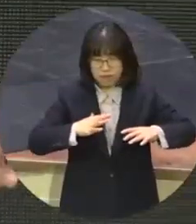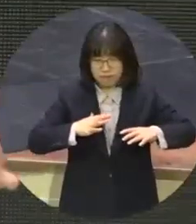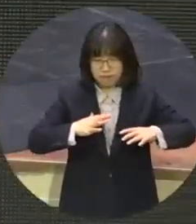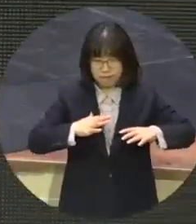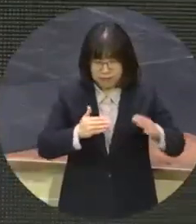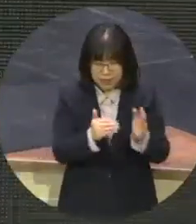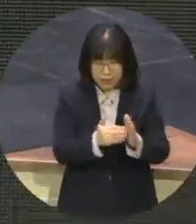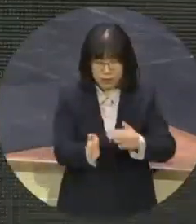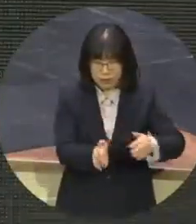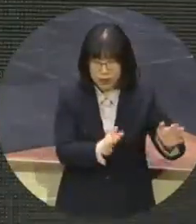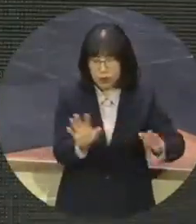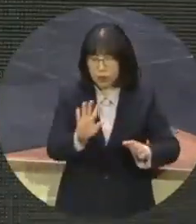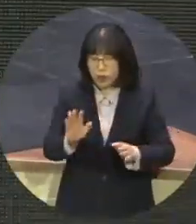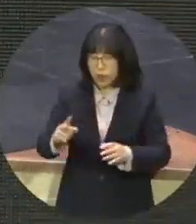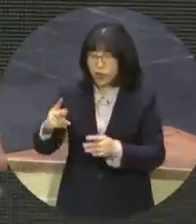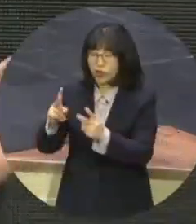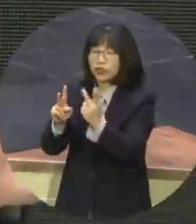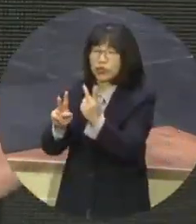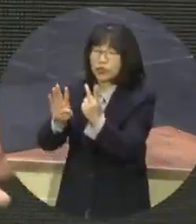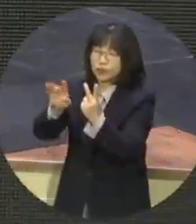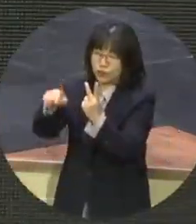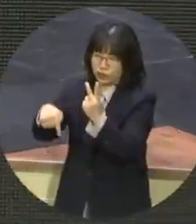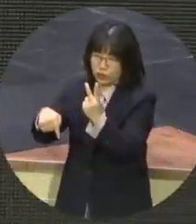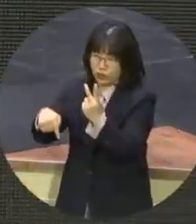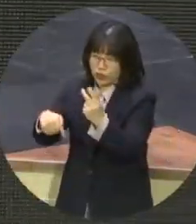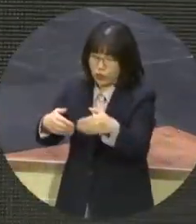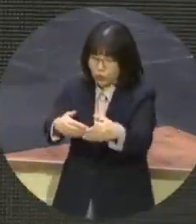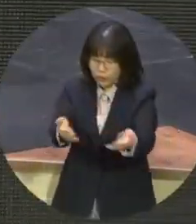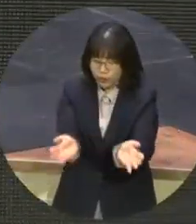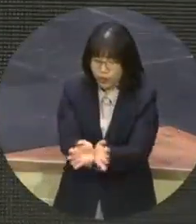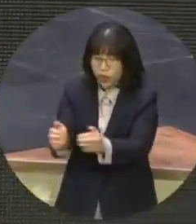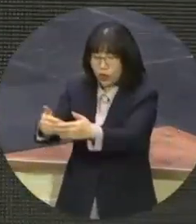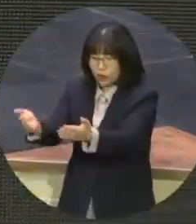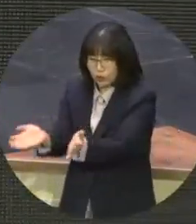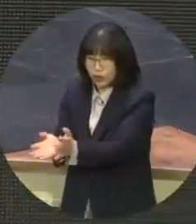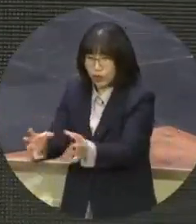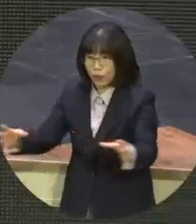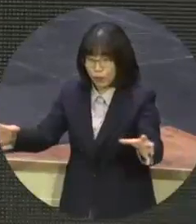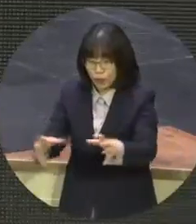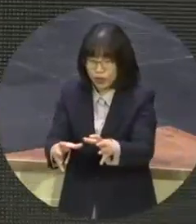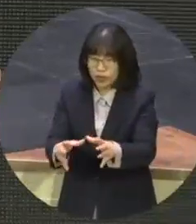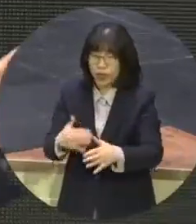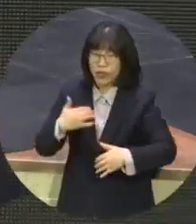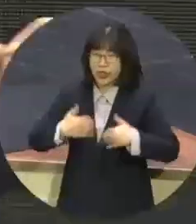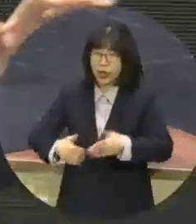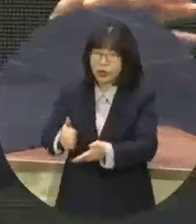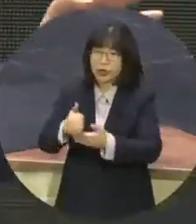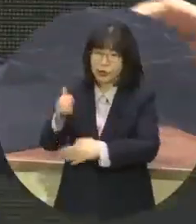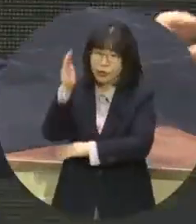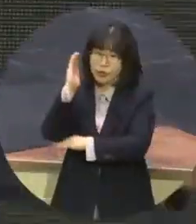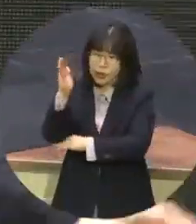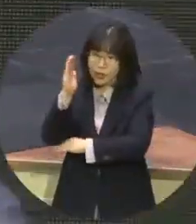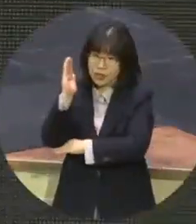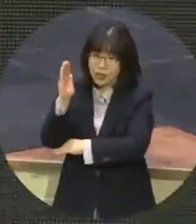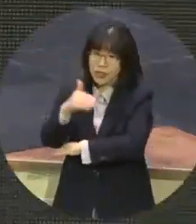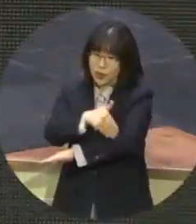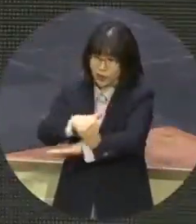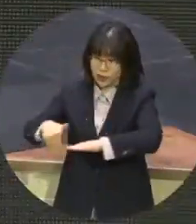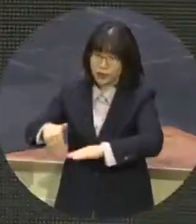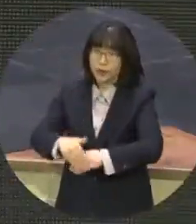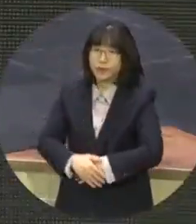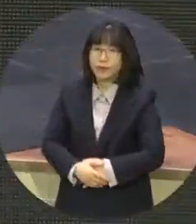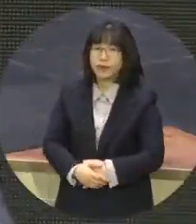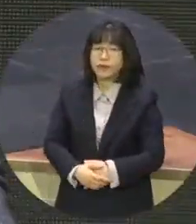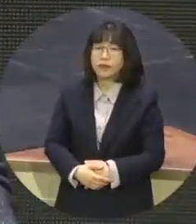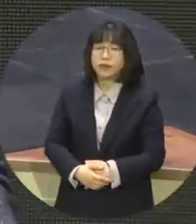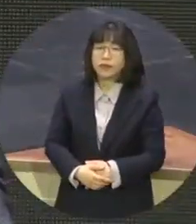행사를 끝나는 것이 아니라 다 부서별로 해서 이제 후속 사역이 진행이 됩니다. 그 다 기관별로 시스템 다 깔아